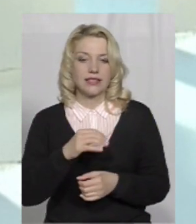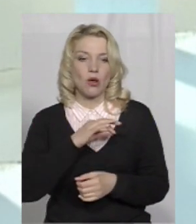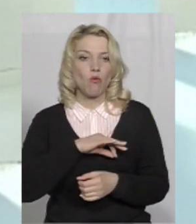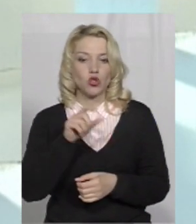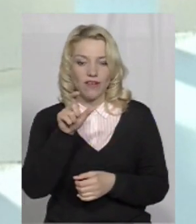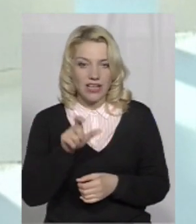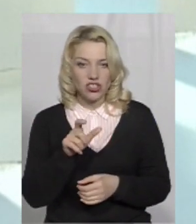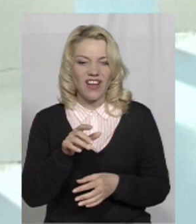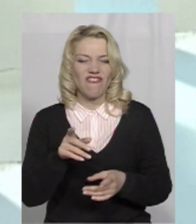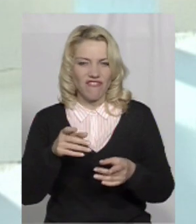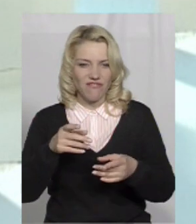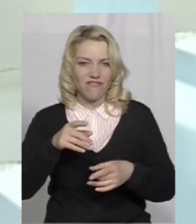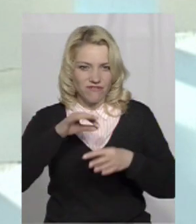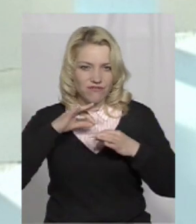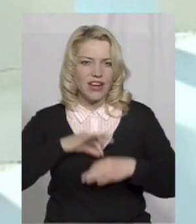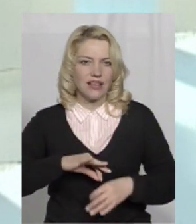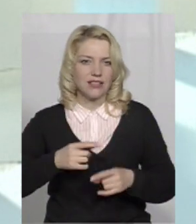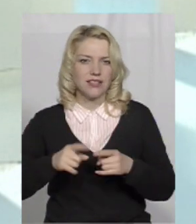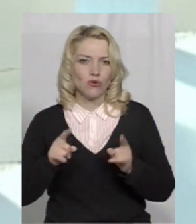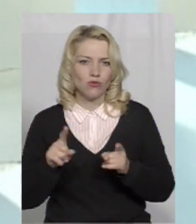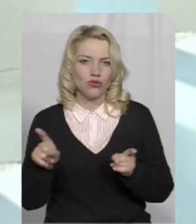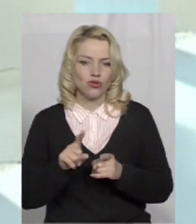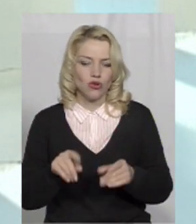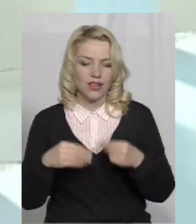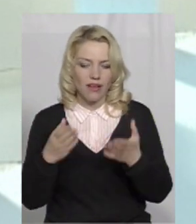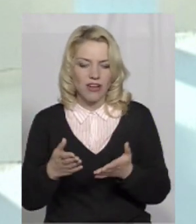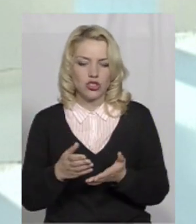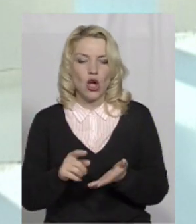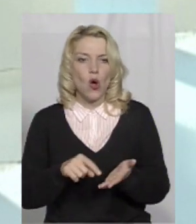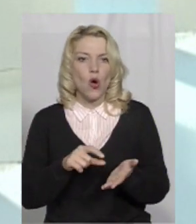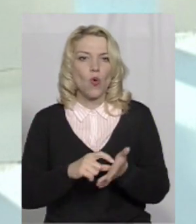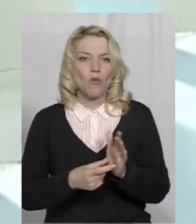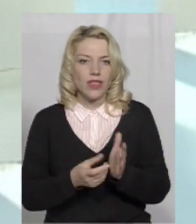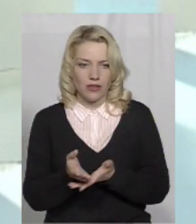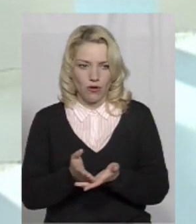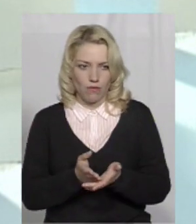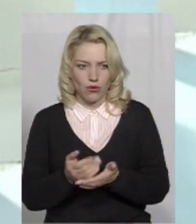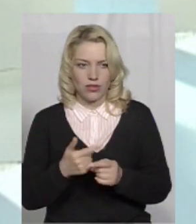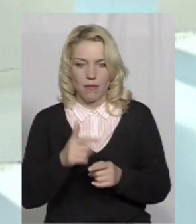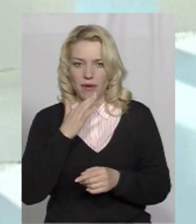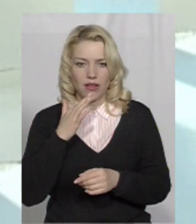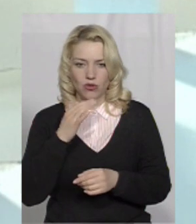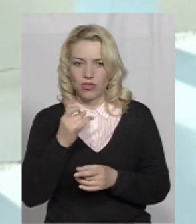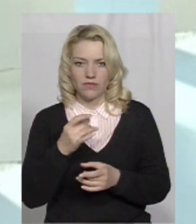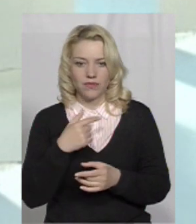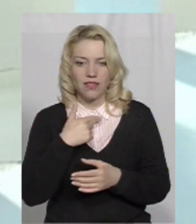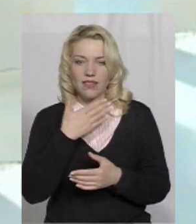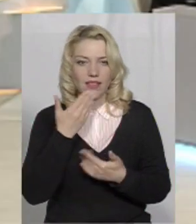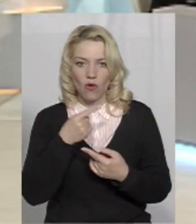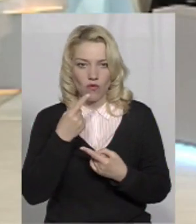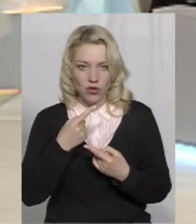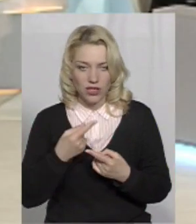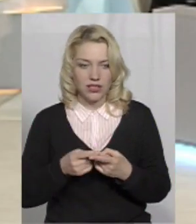він надавач тієї самої комунальної послуги, це в нас, ми просто ні разу не сказали для людей, так, що це в